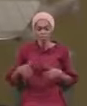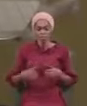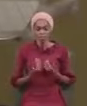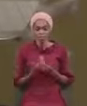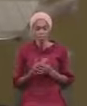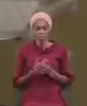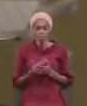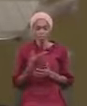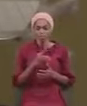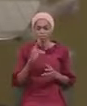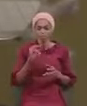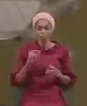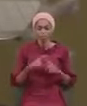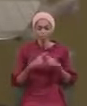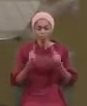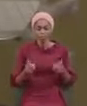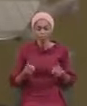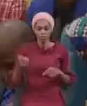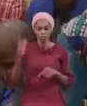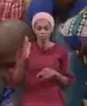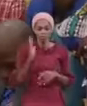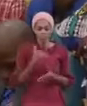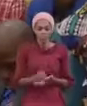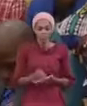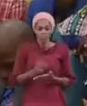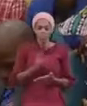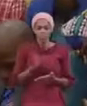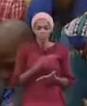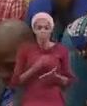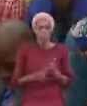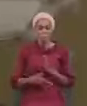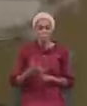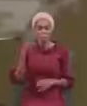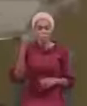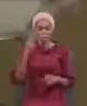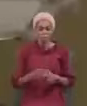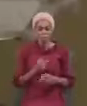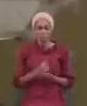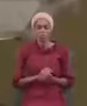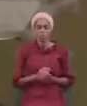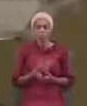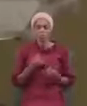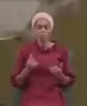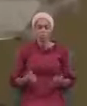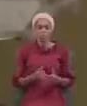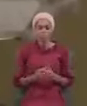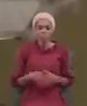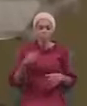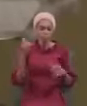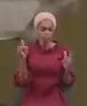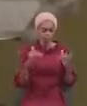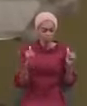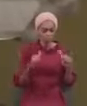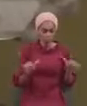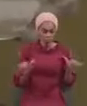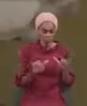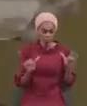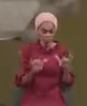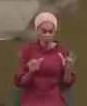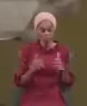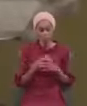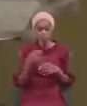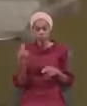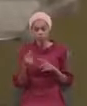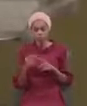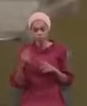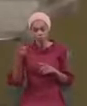de Jésus Parole de Dieu s'applique aux ouvriers dirigeants ministres à tout enfant de Dieu qui est